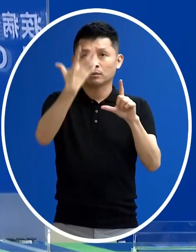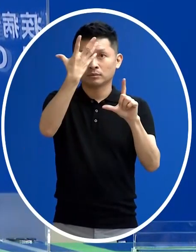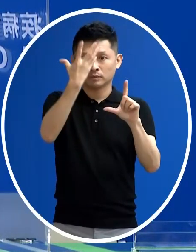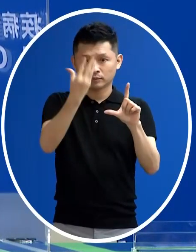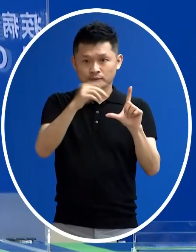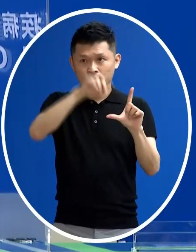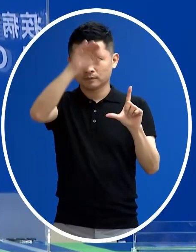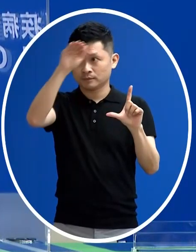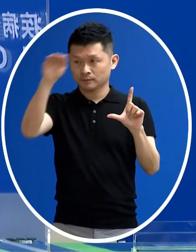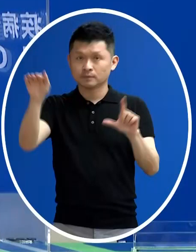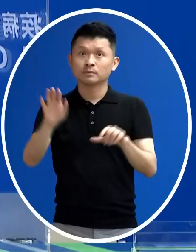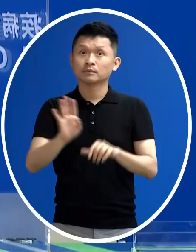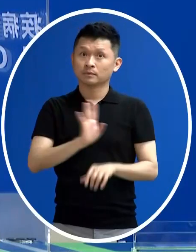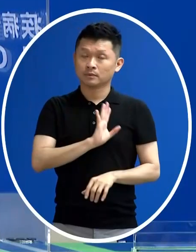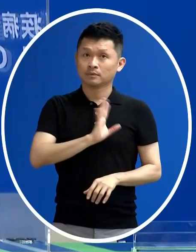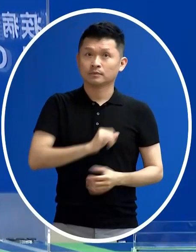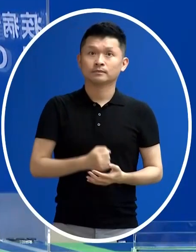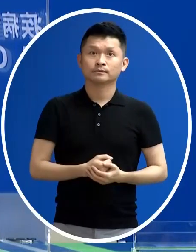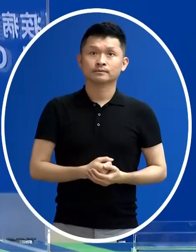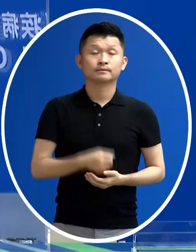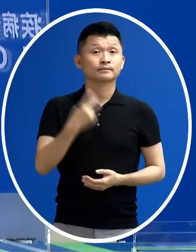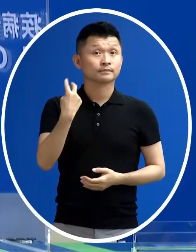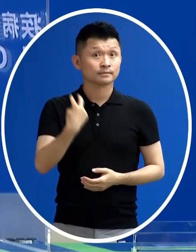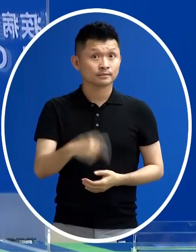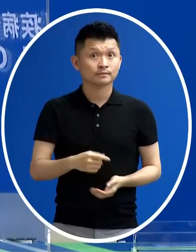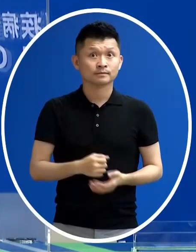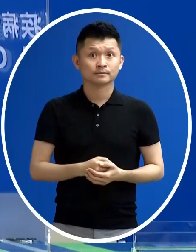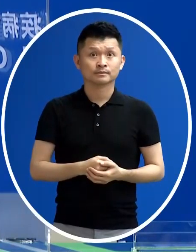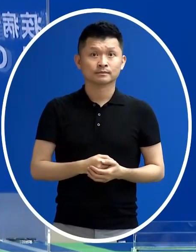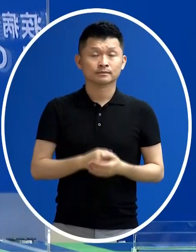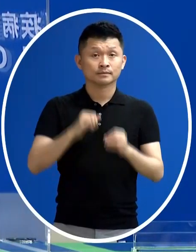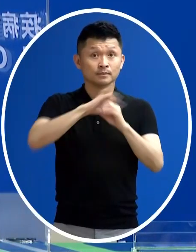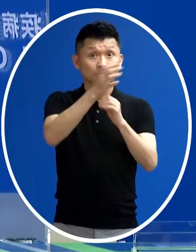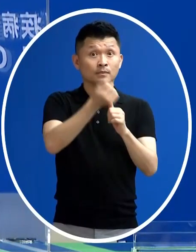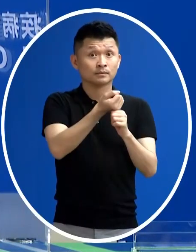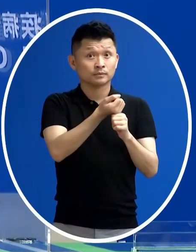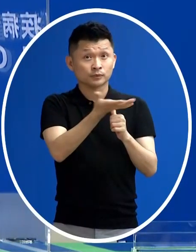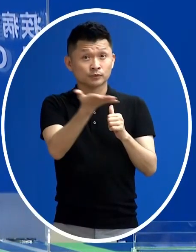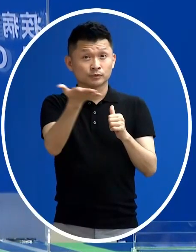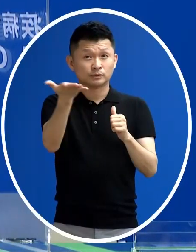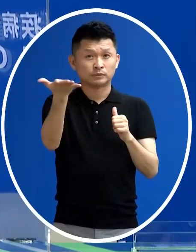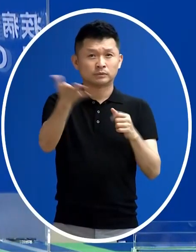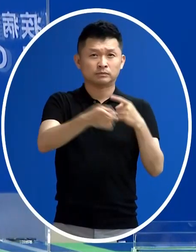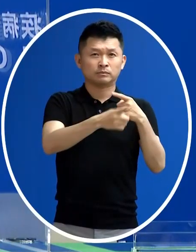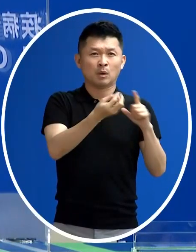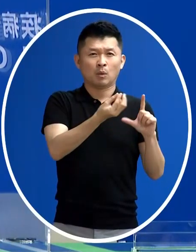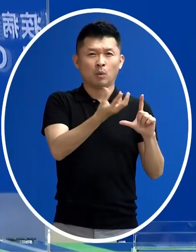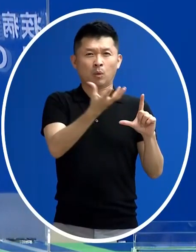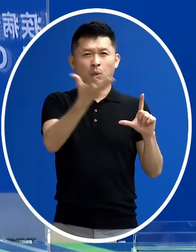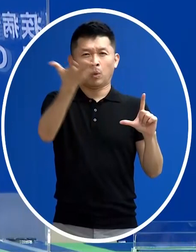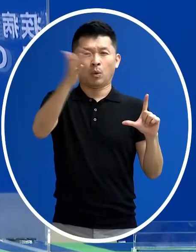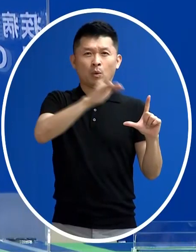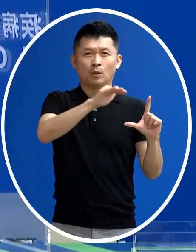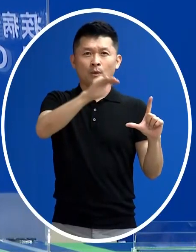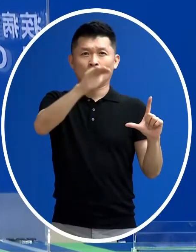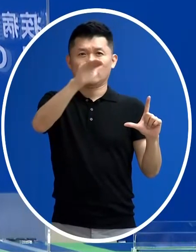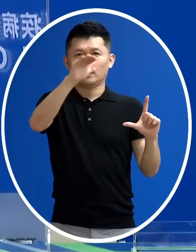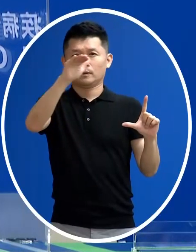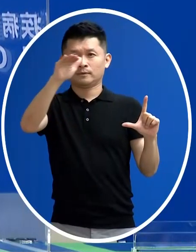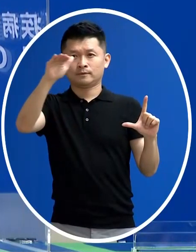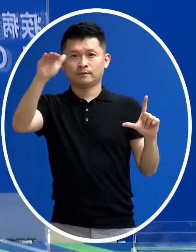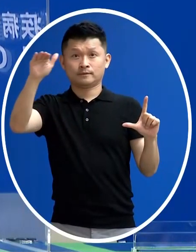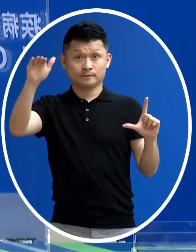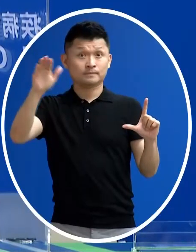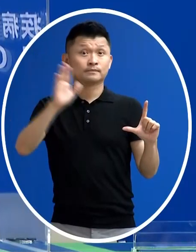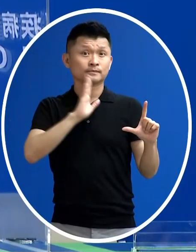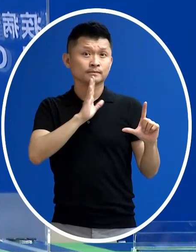情啊。那另外，我们现在这个整个疫情目前是在高原期哈，所以这事实上都是